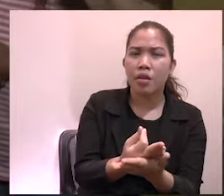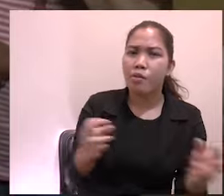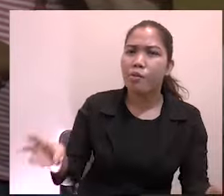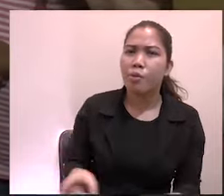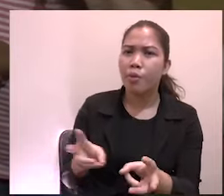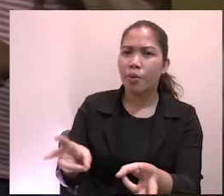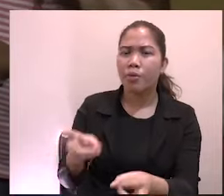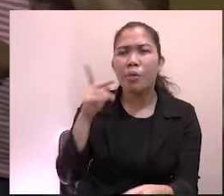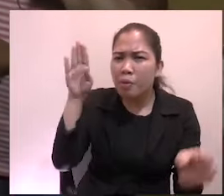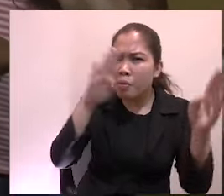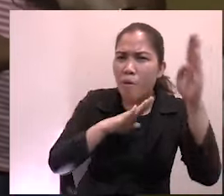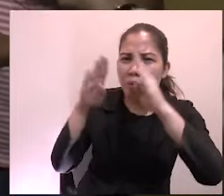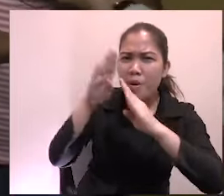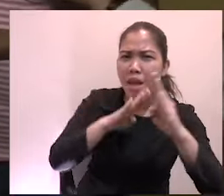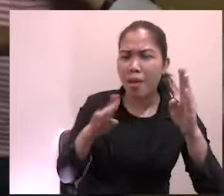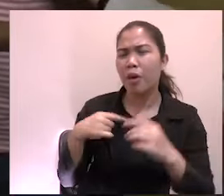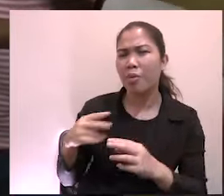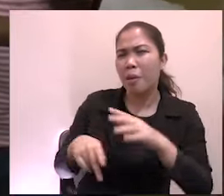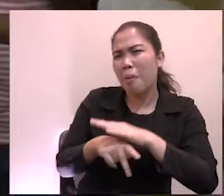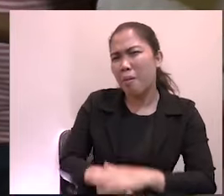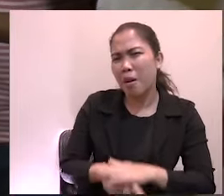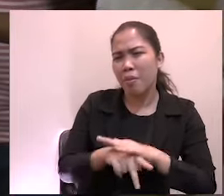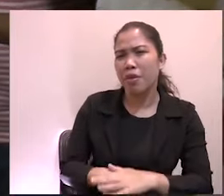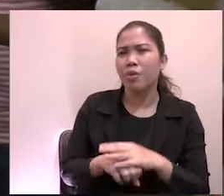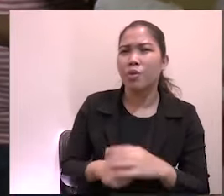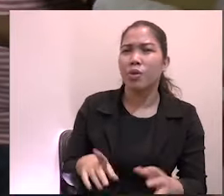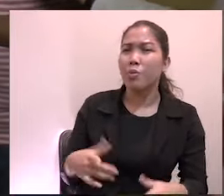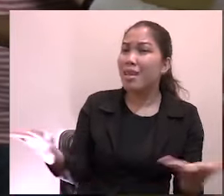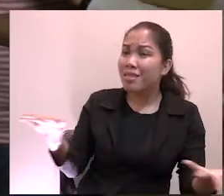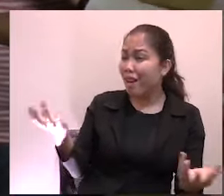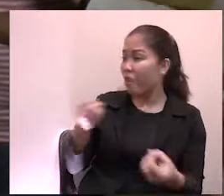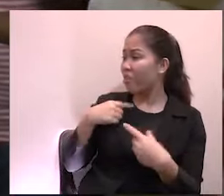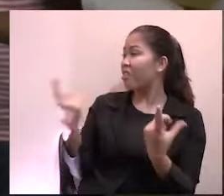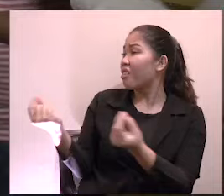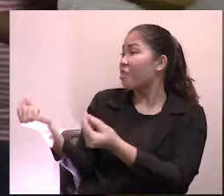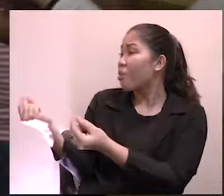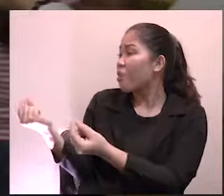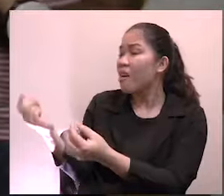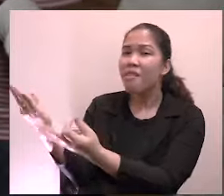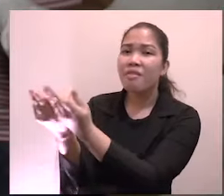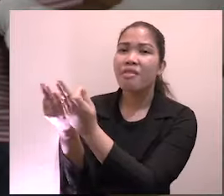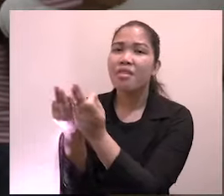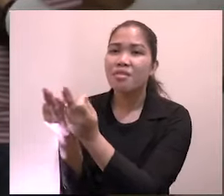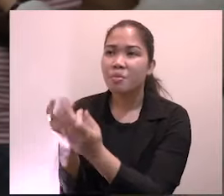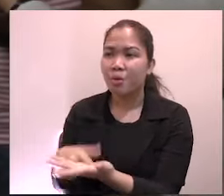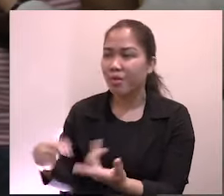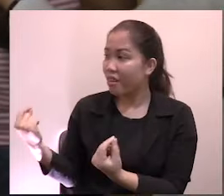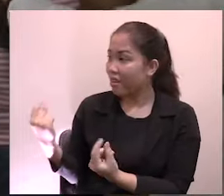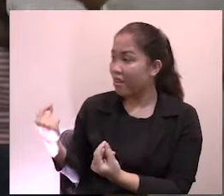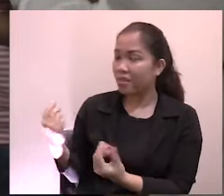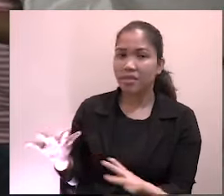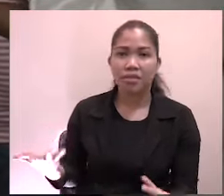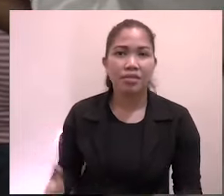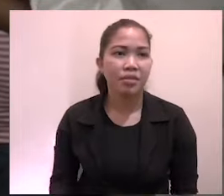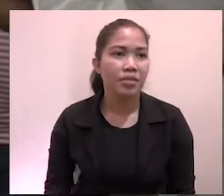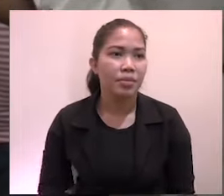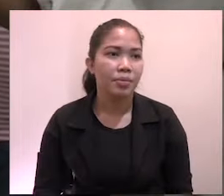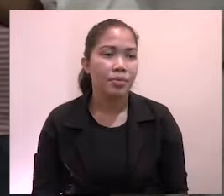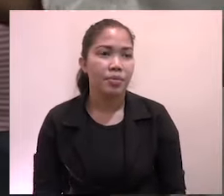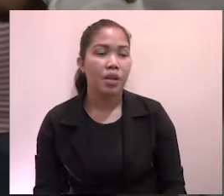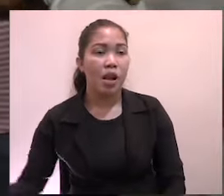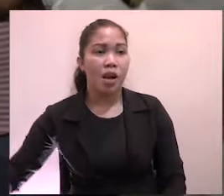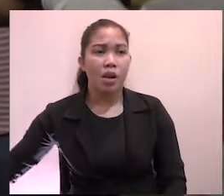Kaya ang problema sa'yo, kami ang pinipipressure eh. Ikaw saan ka? Sa bahay lang, nagpataba, nagpipacebook. Sige, okay, okay, wait lang po, ha? Okay,